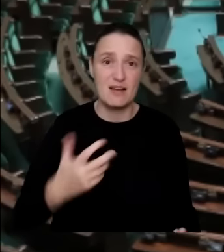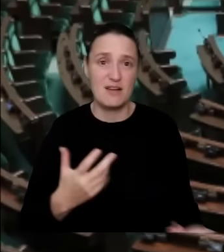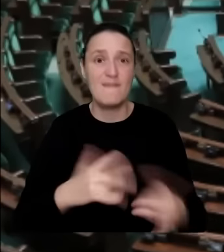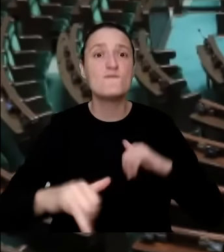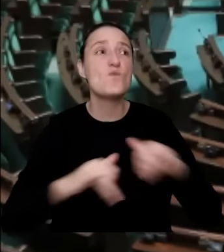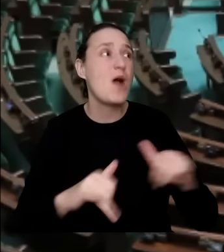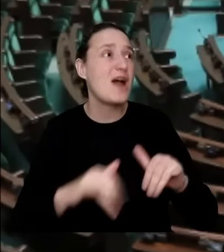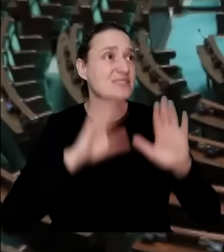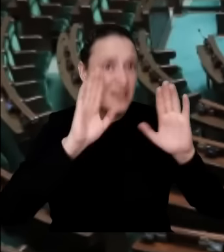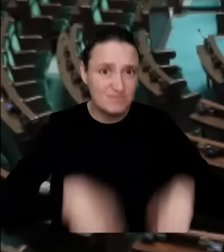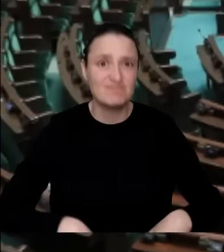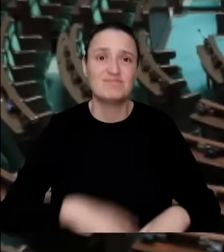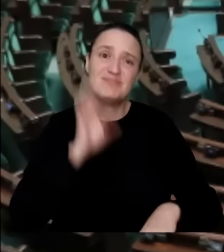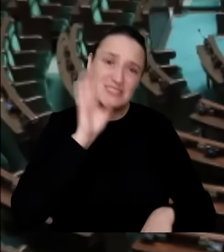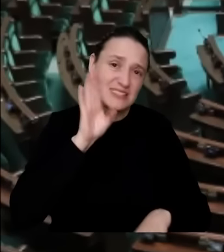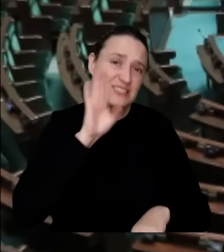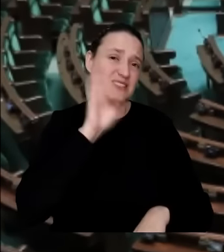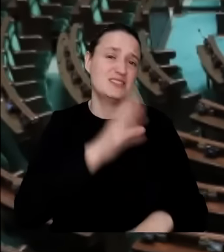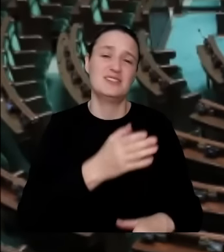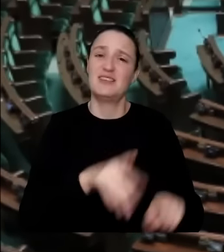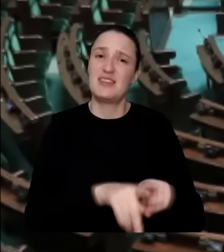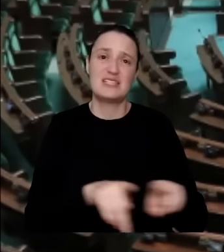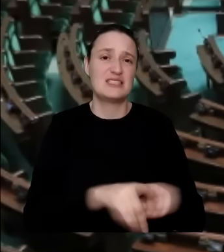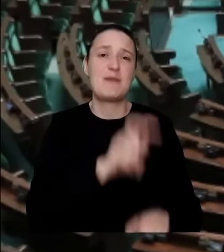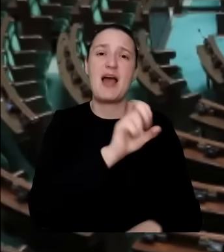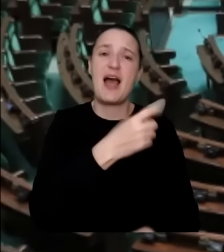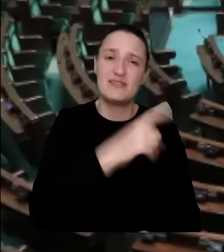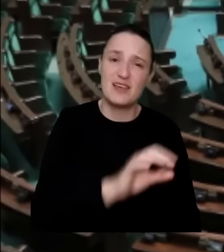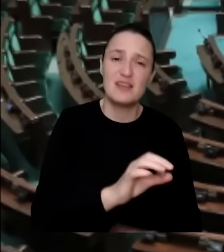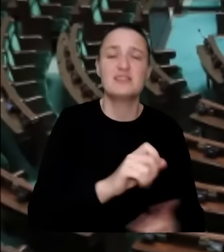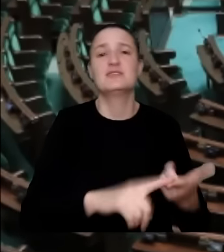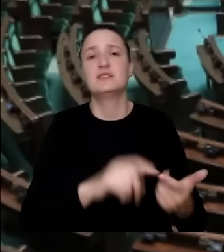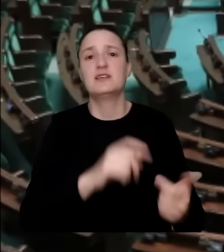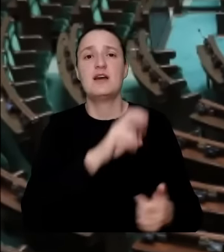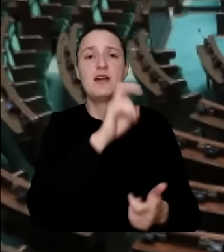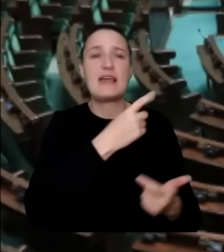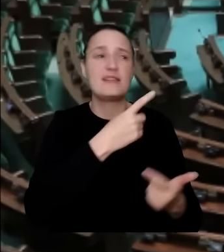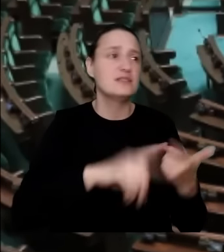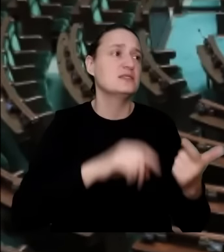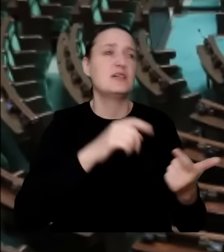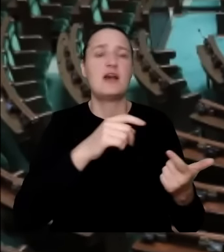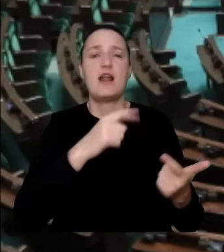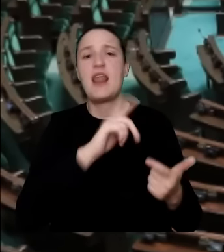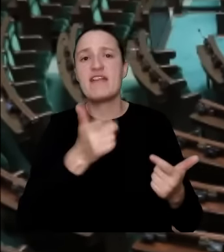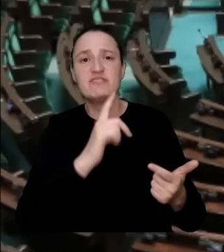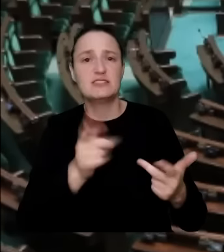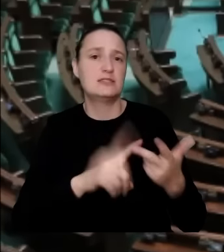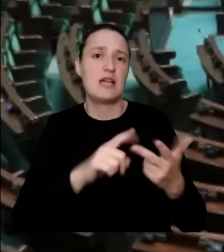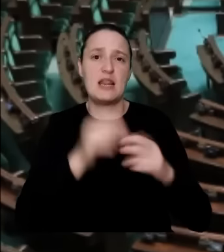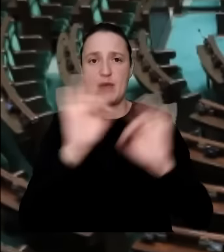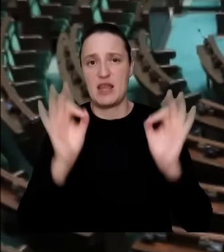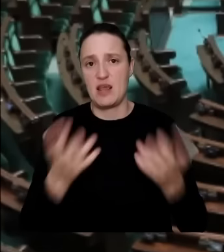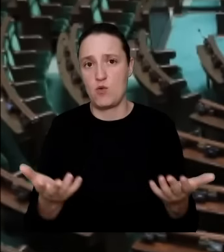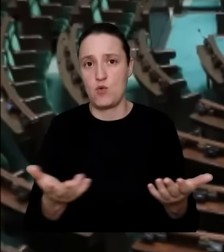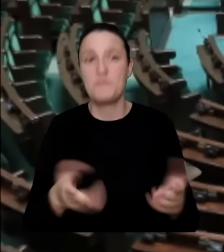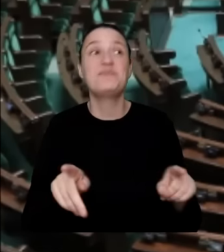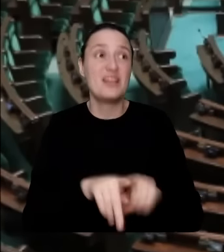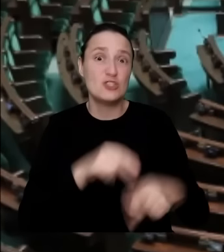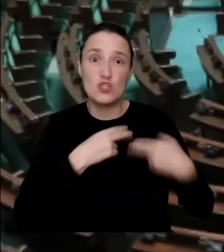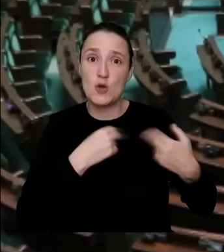większość mają znowu te same formacje czyli chadecja liberałowie i lewica i to oni rozdają karty co więcej vonder der lien jest szefową